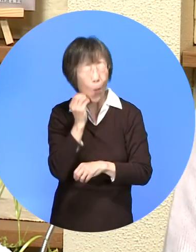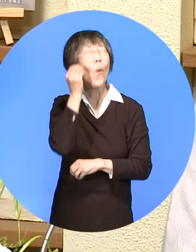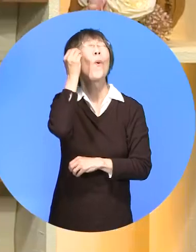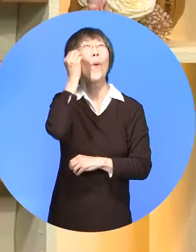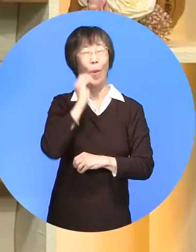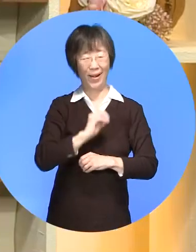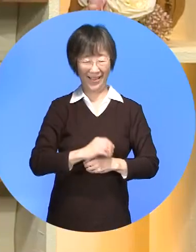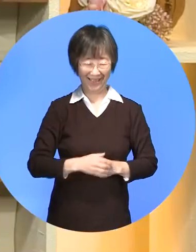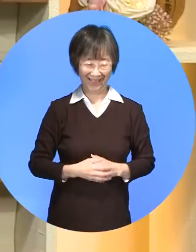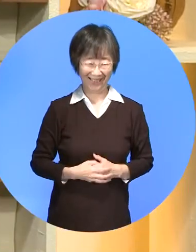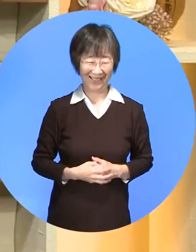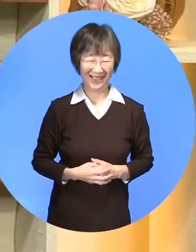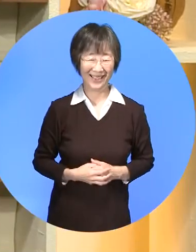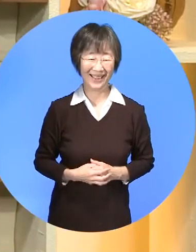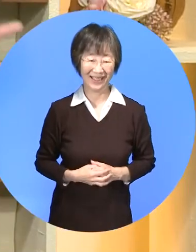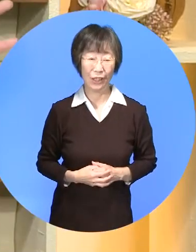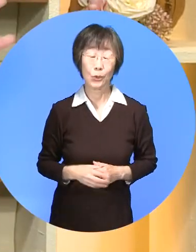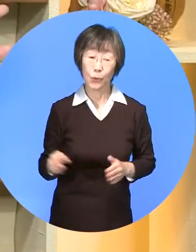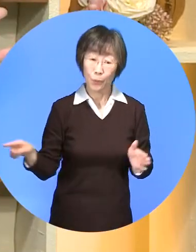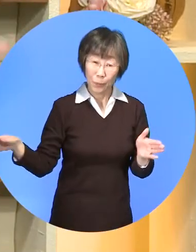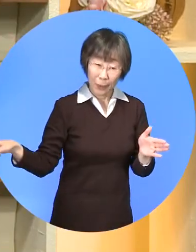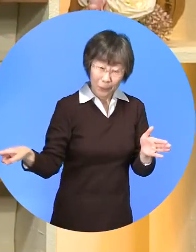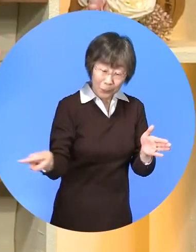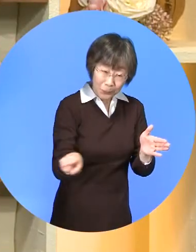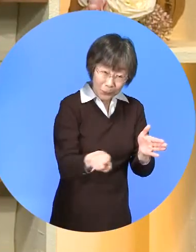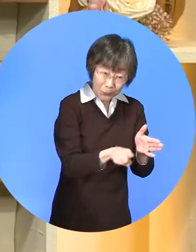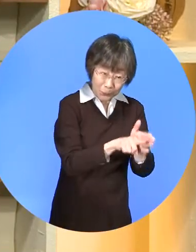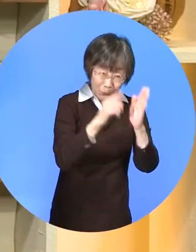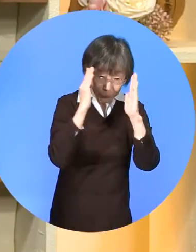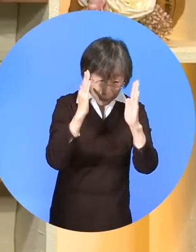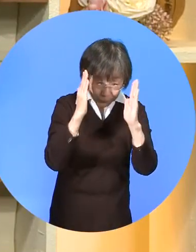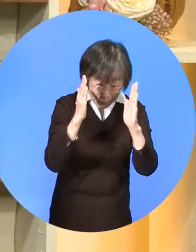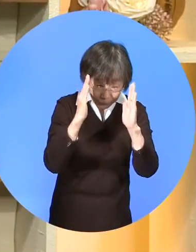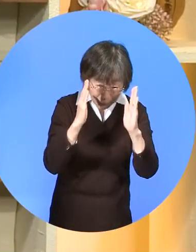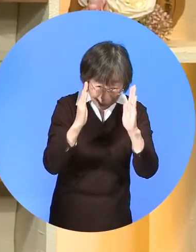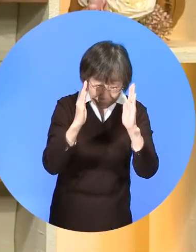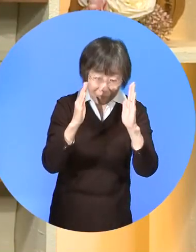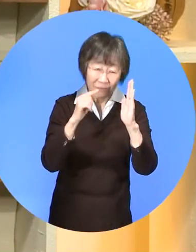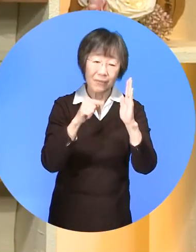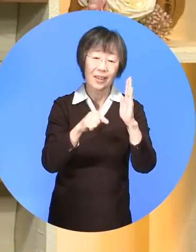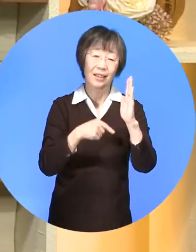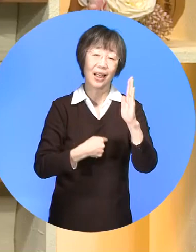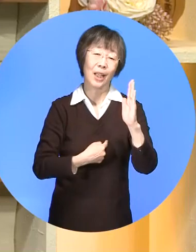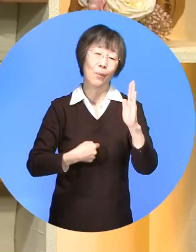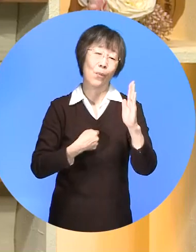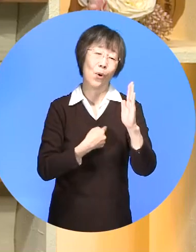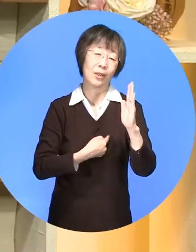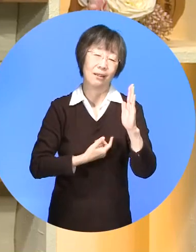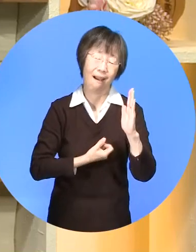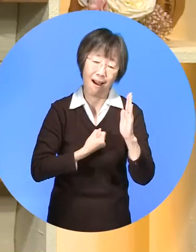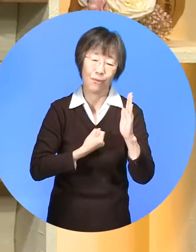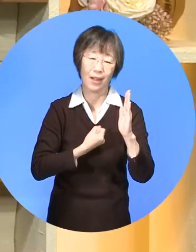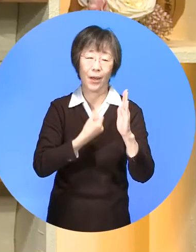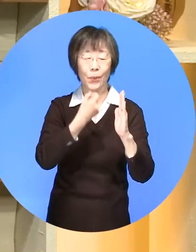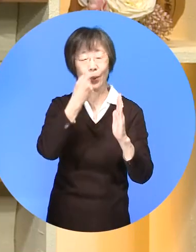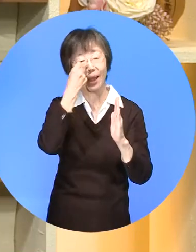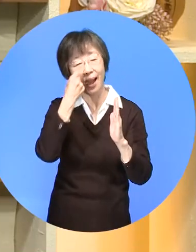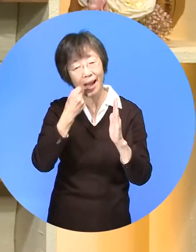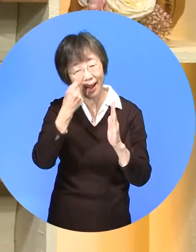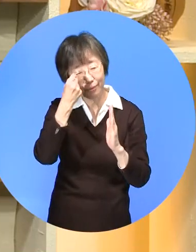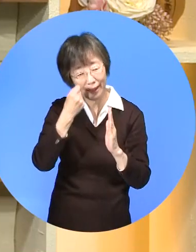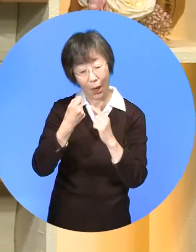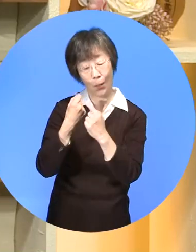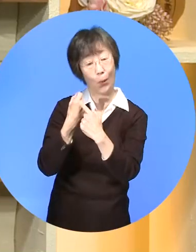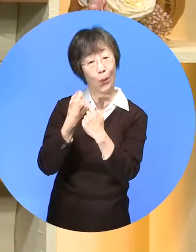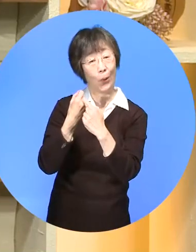ましたね。 そうですよね。でももうそれまでの間一生懸命頑張ってきたという思いがあるからこその涙なんだろうなと思